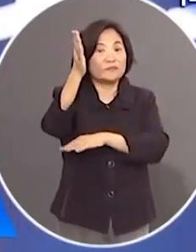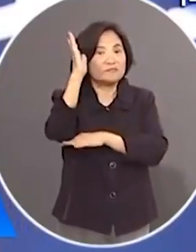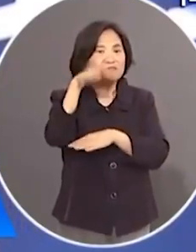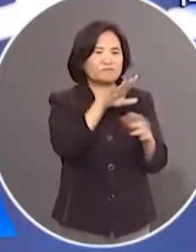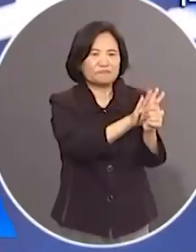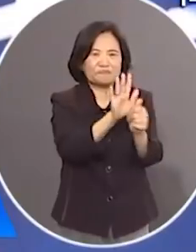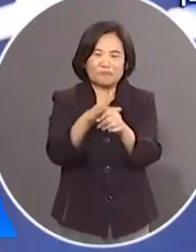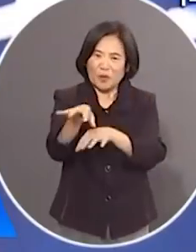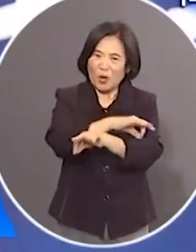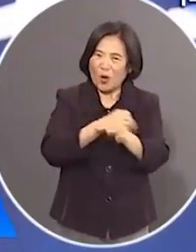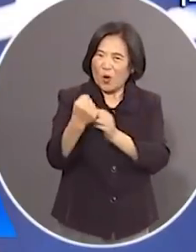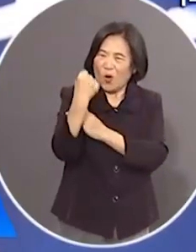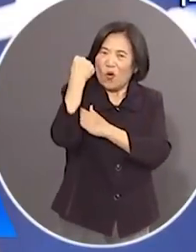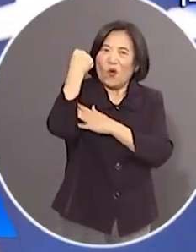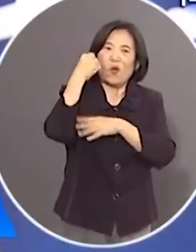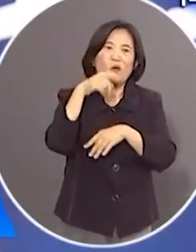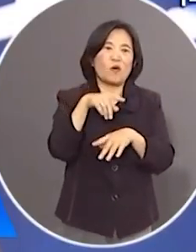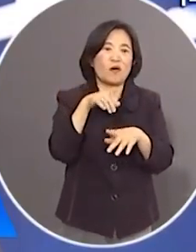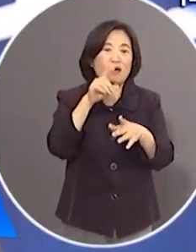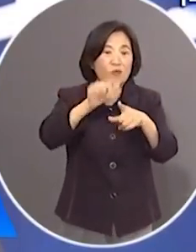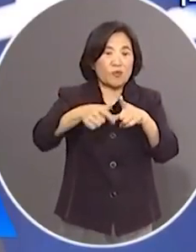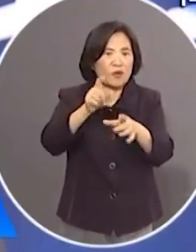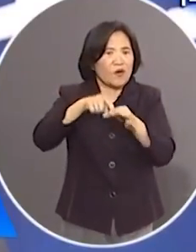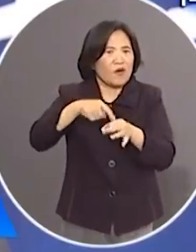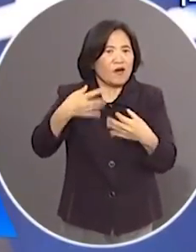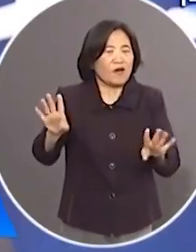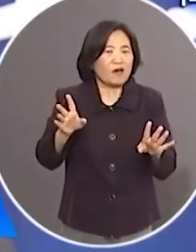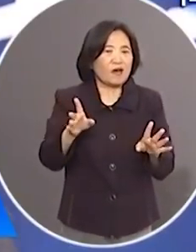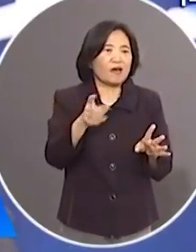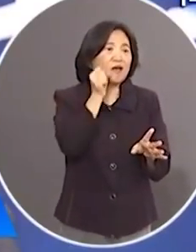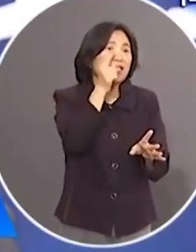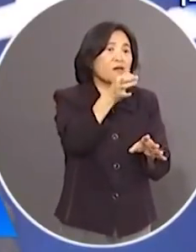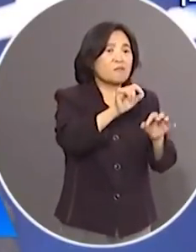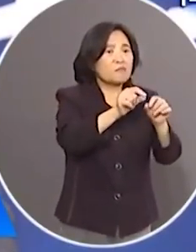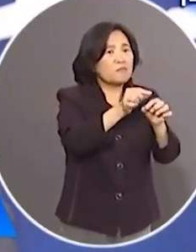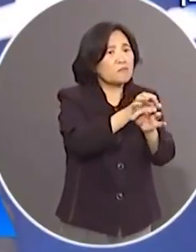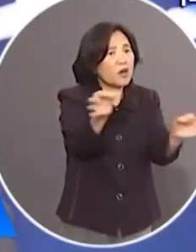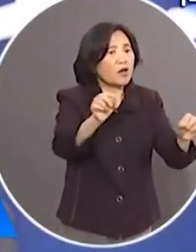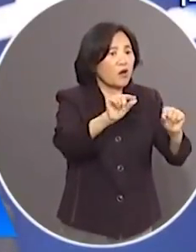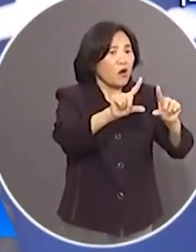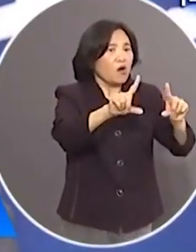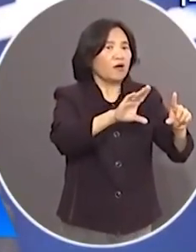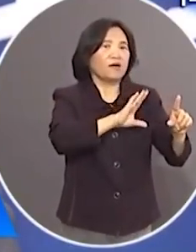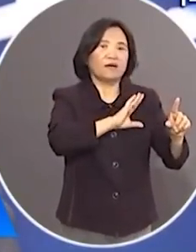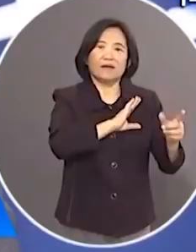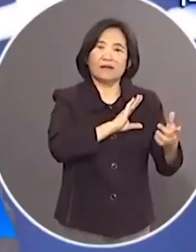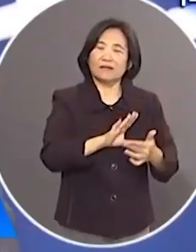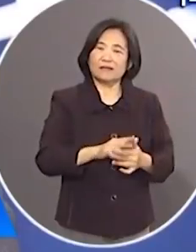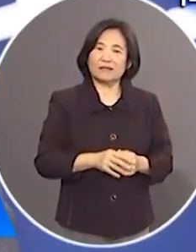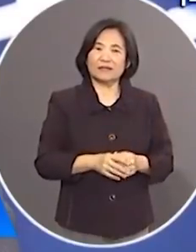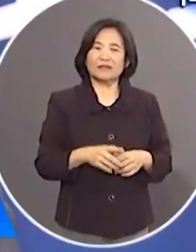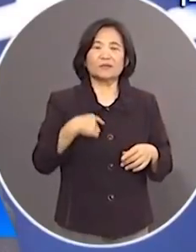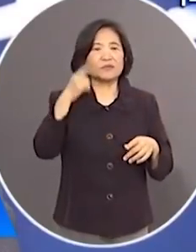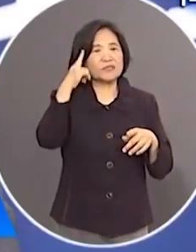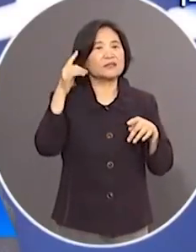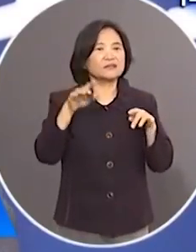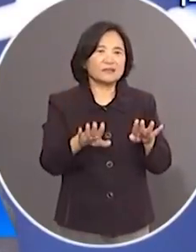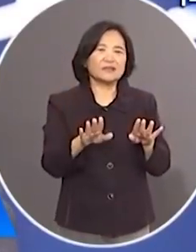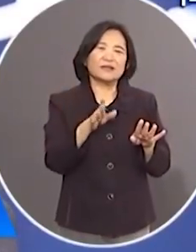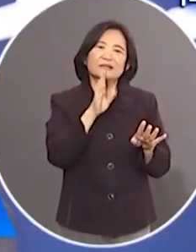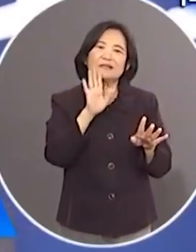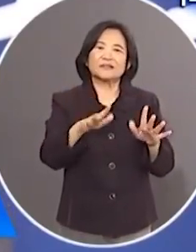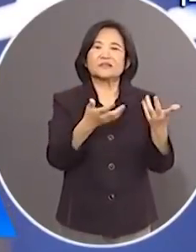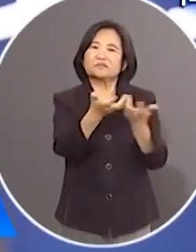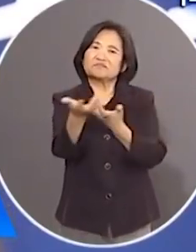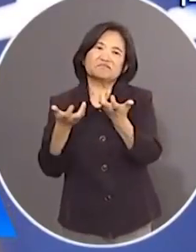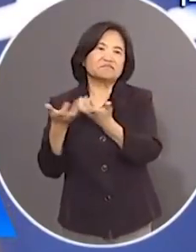怎么会还会有低薪的问题呢？社会问题常常都是分配问题，不只是